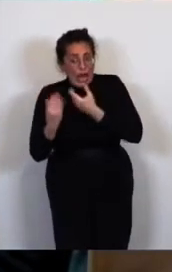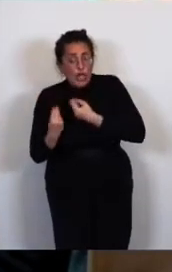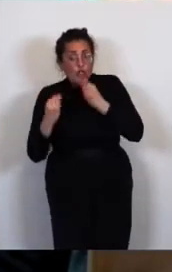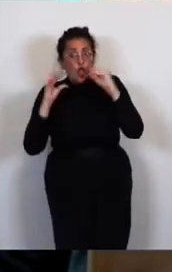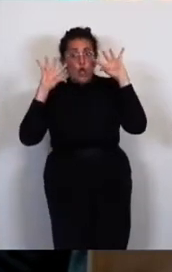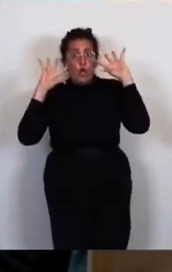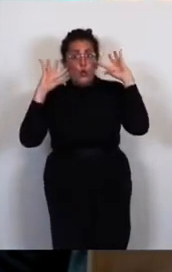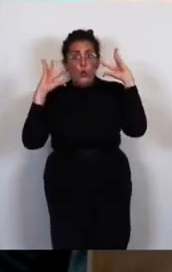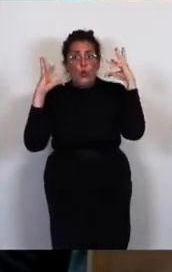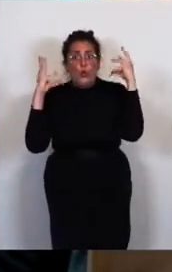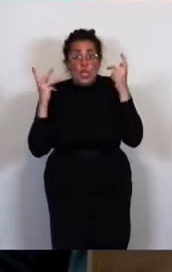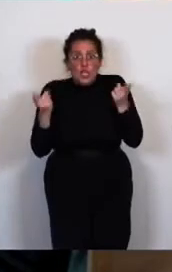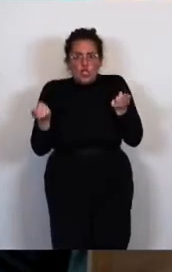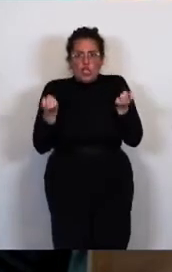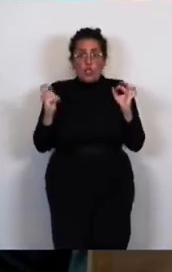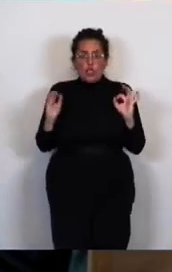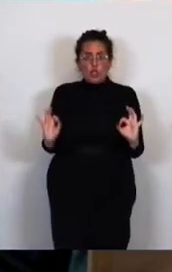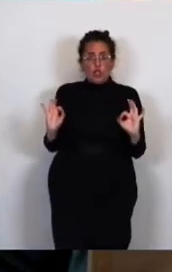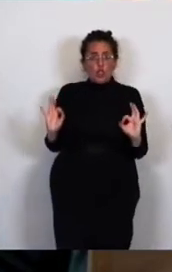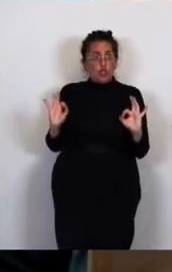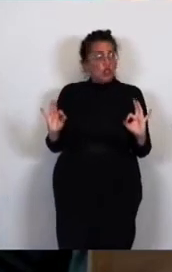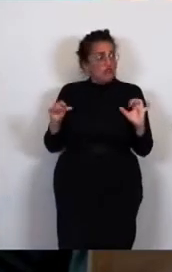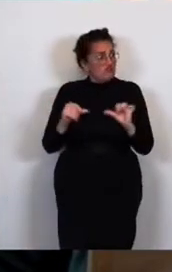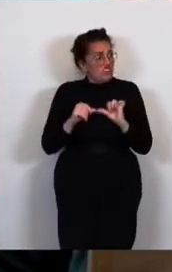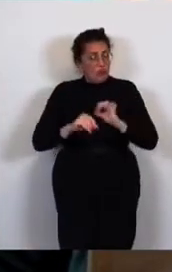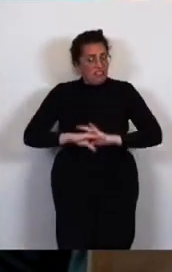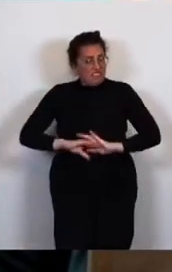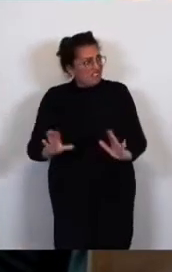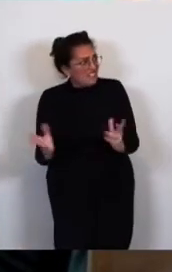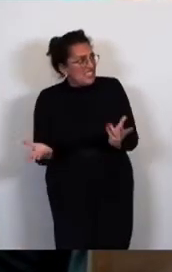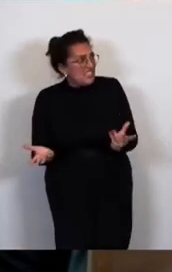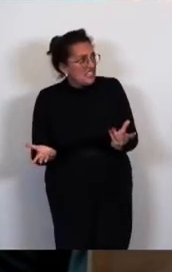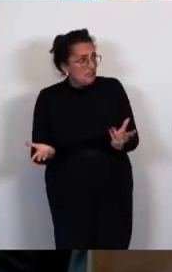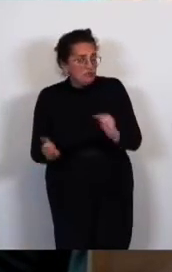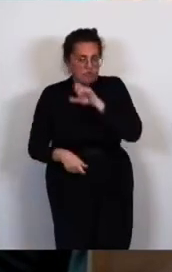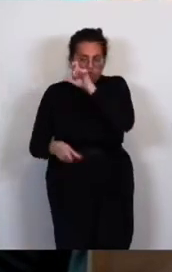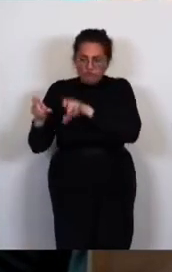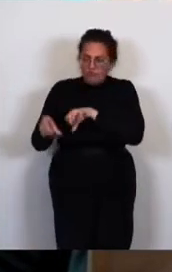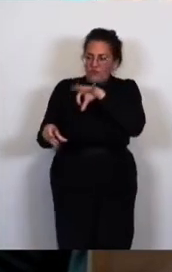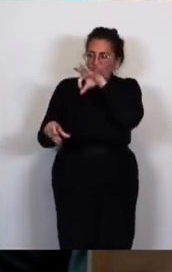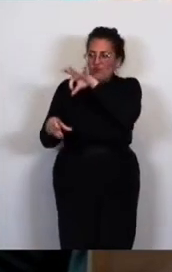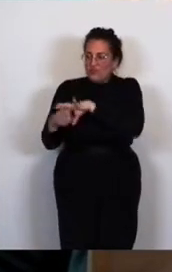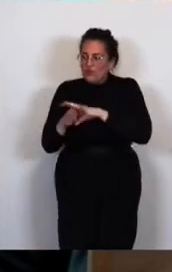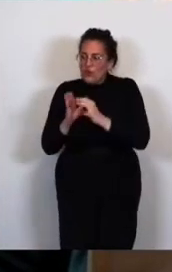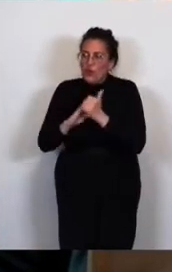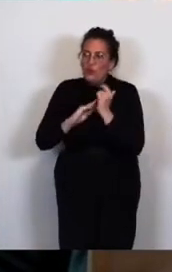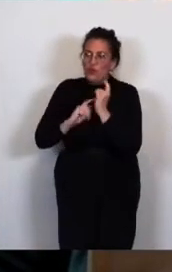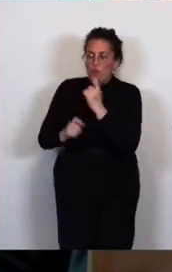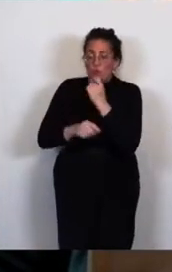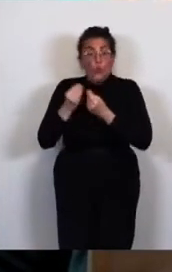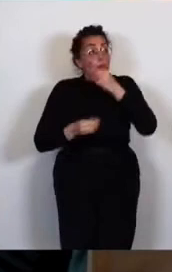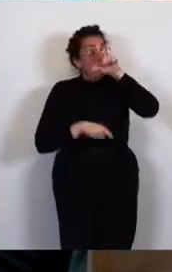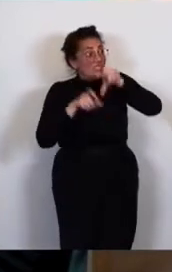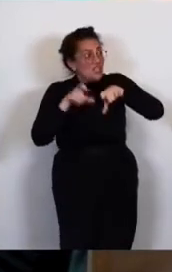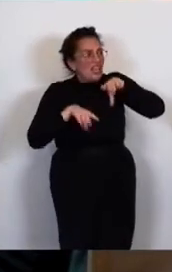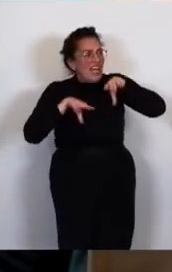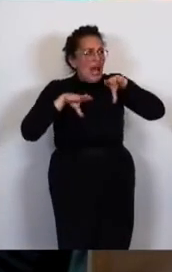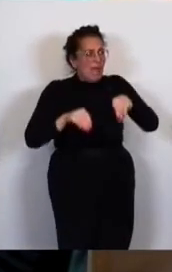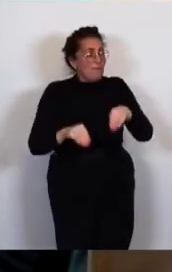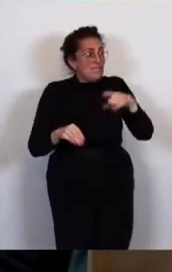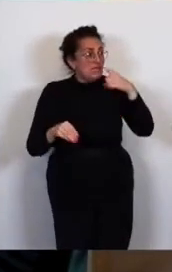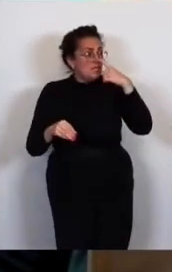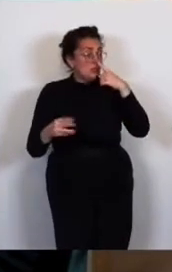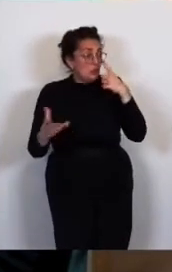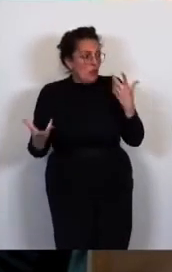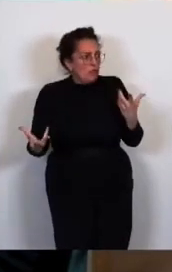climatique. Donc on ne peut que comprendre l'indignation des élus et habitants qui verront leur commune coupée en 2 et balafrée